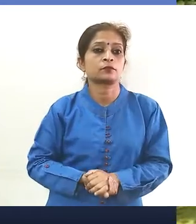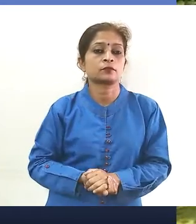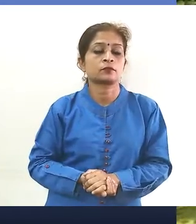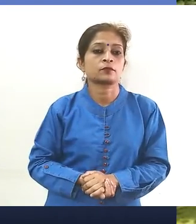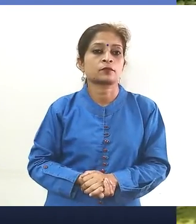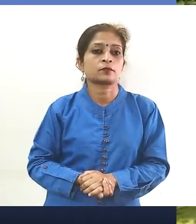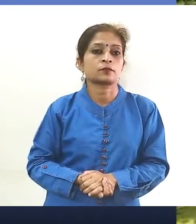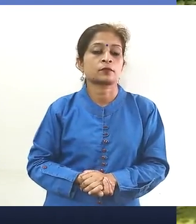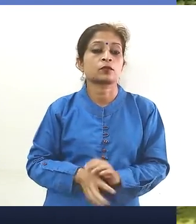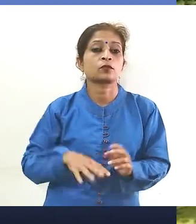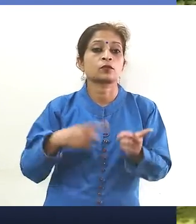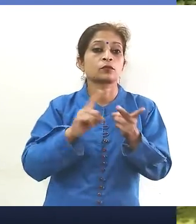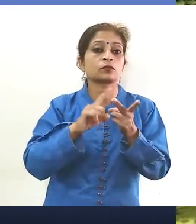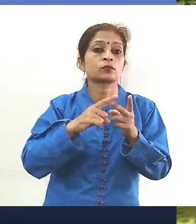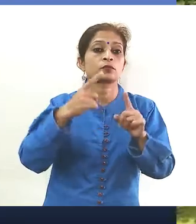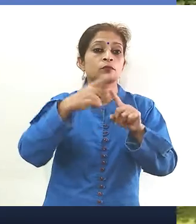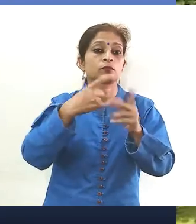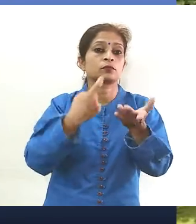त्रिकोणासन,